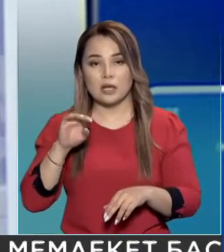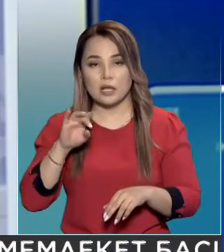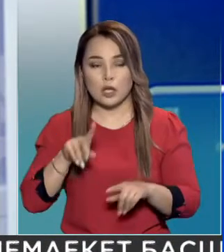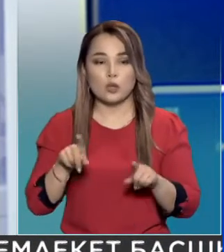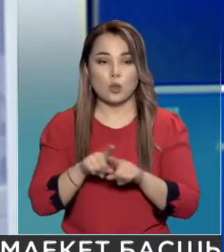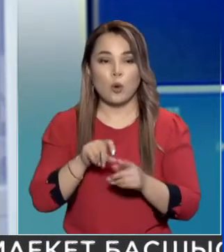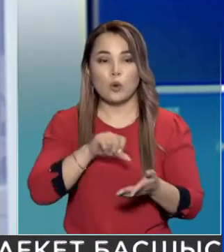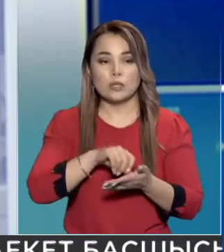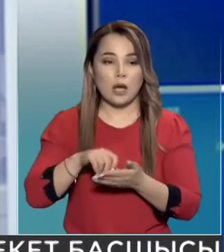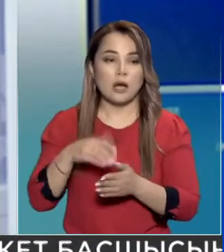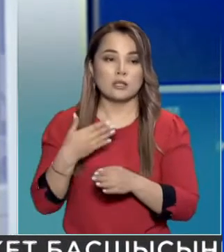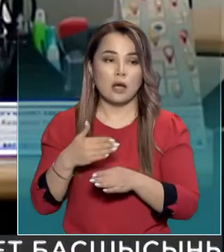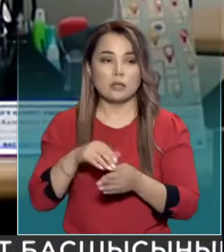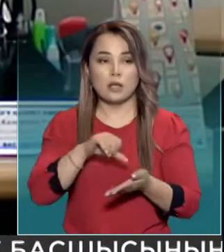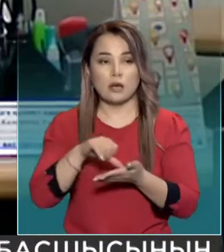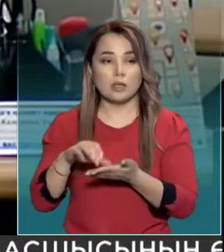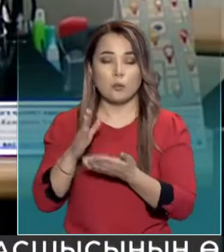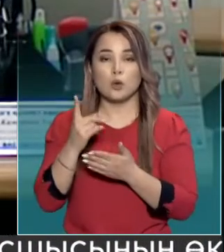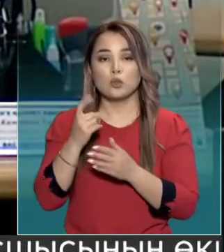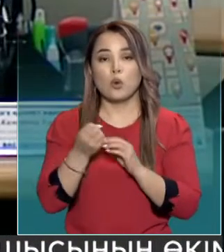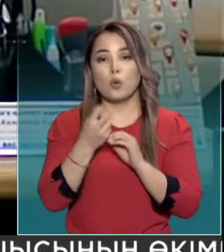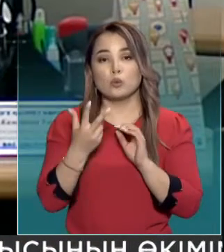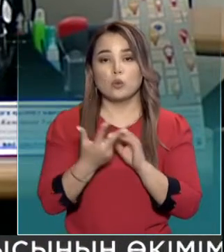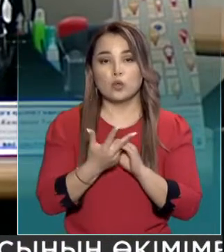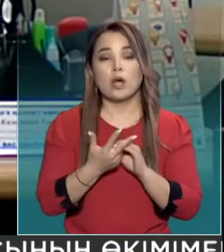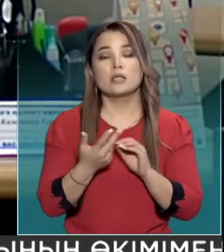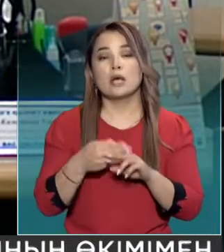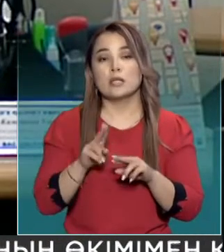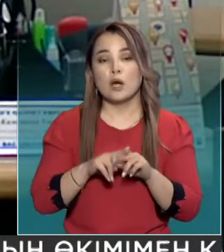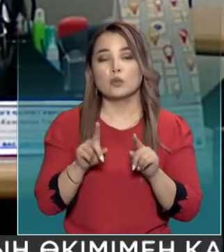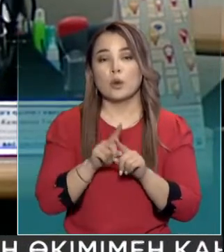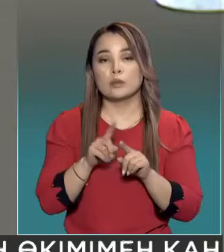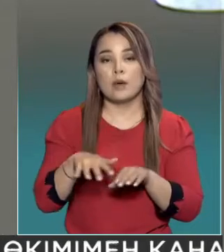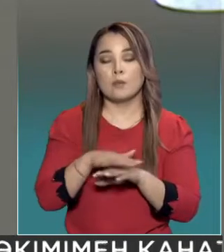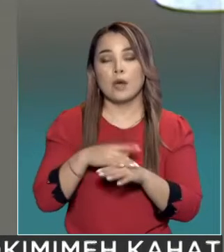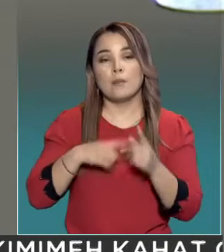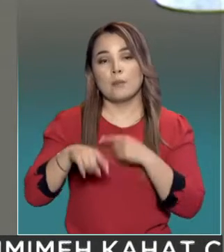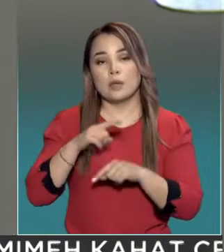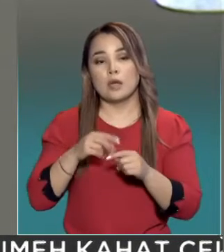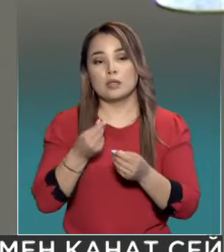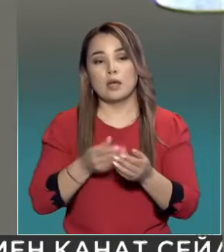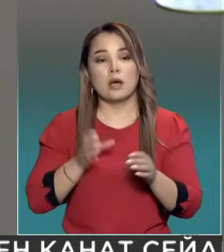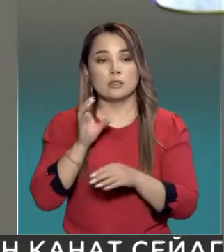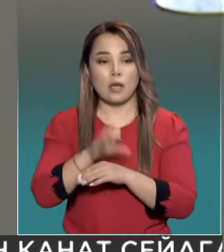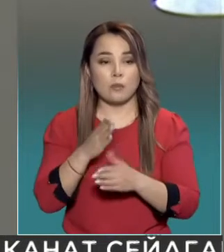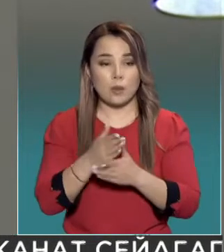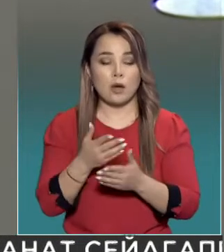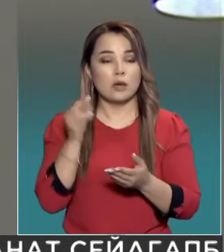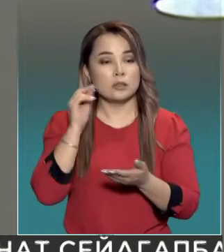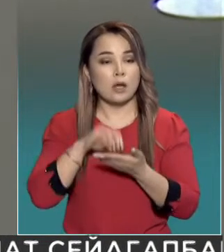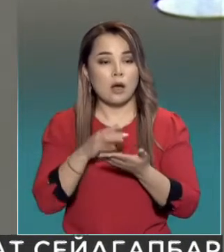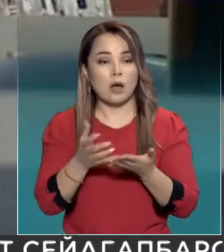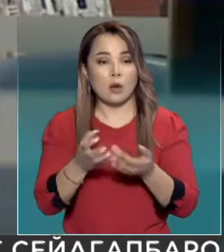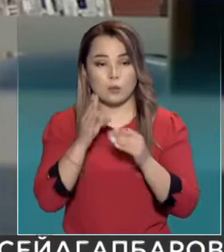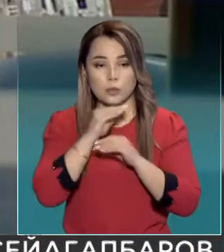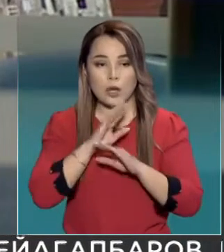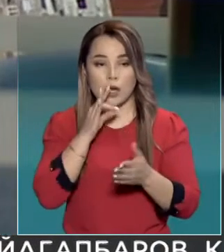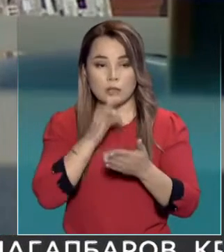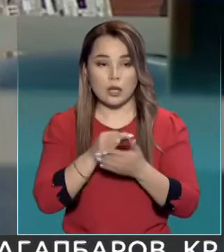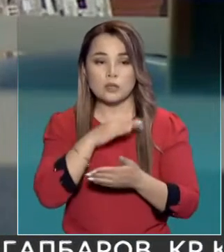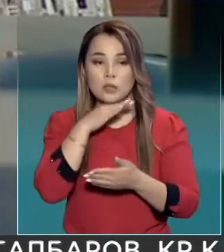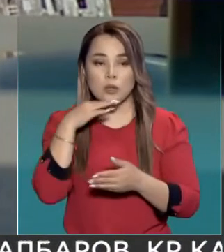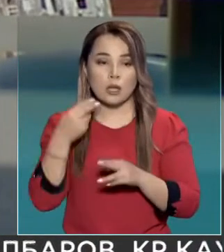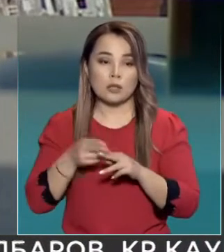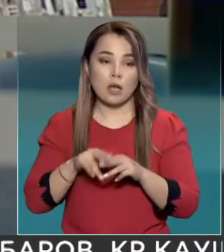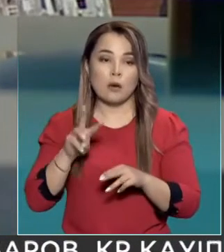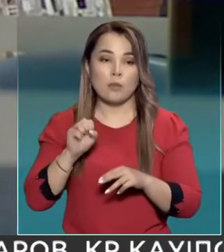салымшыларына қатысты. Бүгінге дейін оларға 113 миллиард теңге қайтарылған. Алайда есеп шоттағы ақшасын әлі алмағандар да жетерлік. Олар